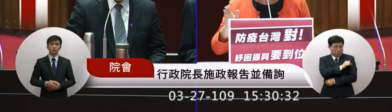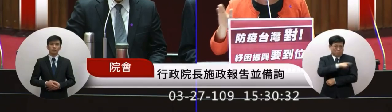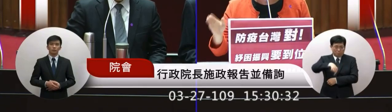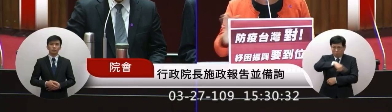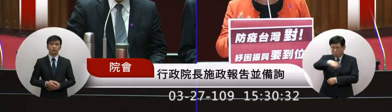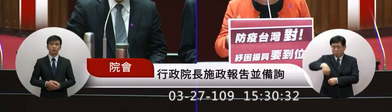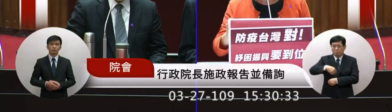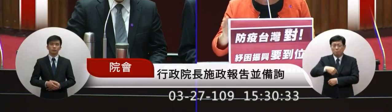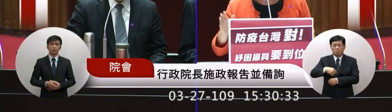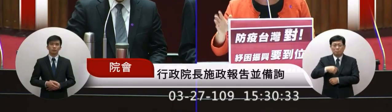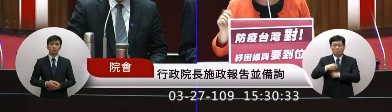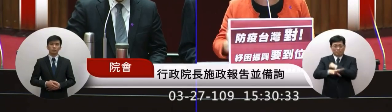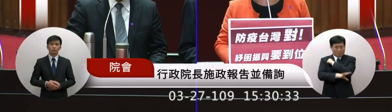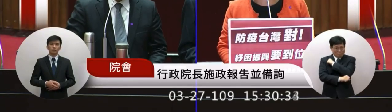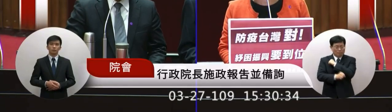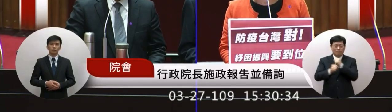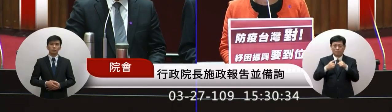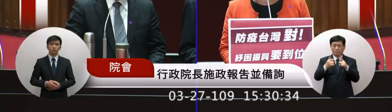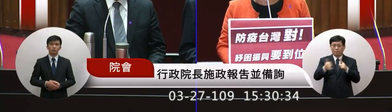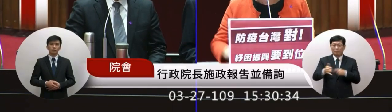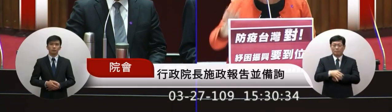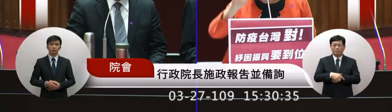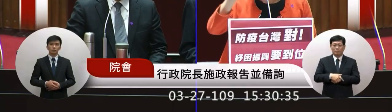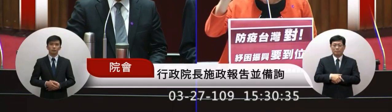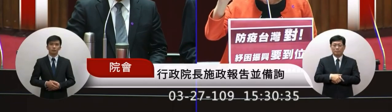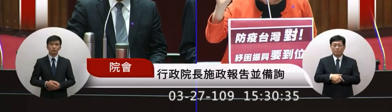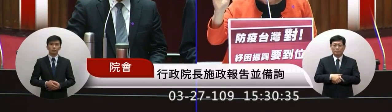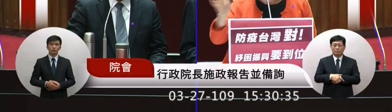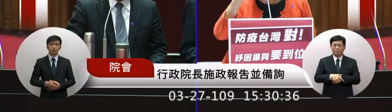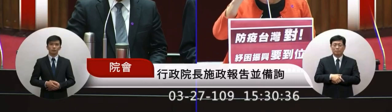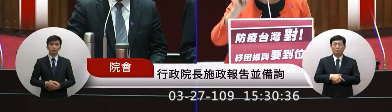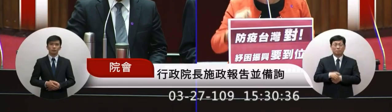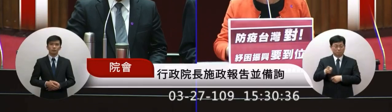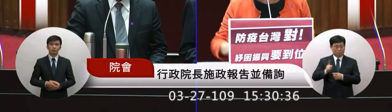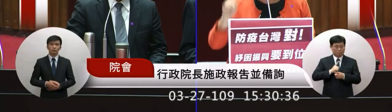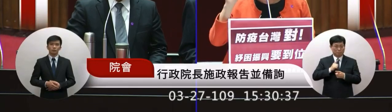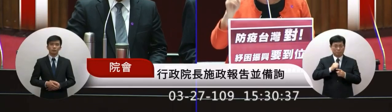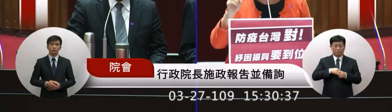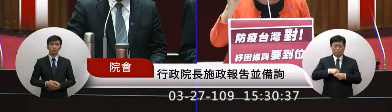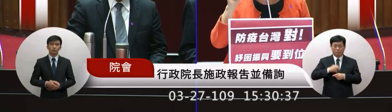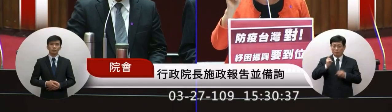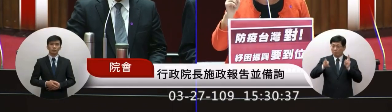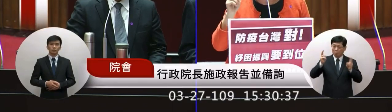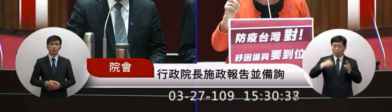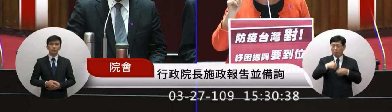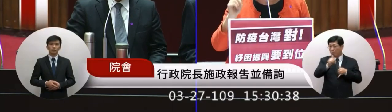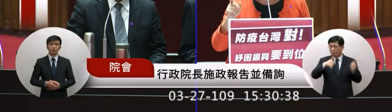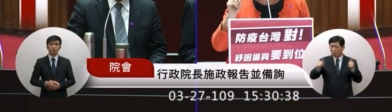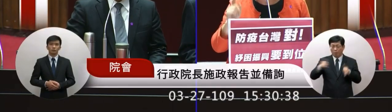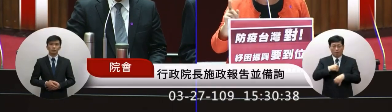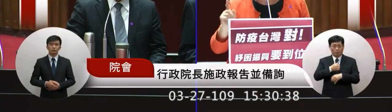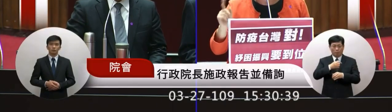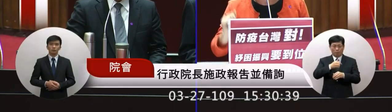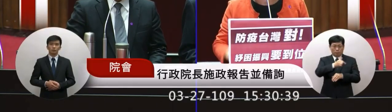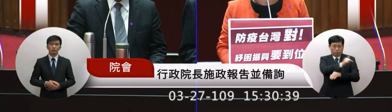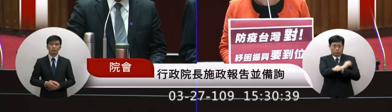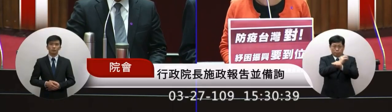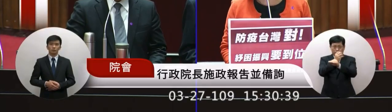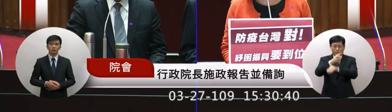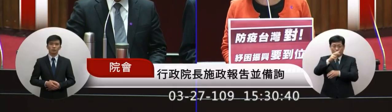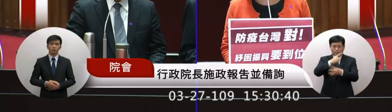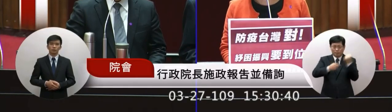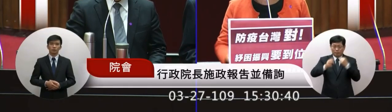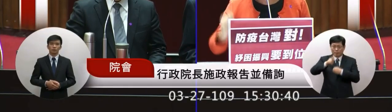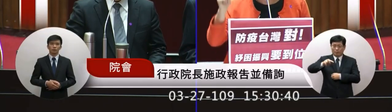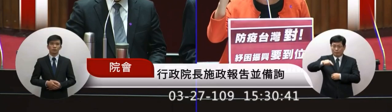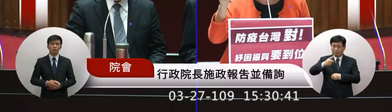消防队员，基层的消防救护人员里面，他们出勤全国的救护车2170辆，到